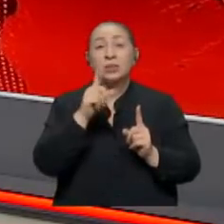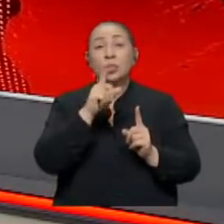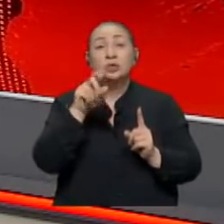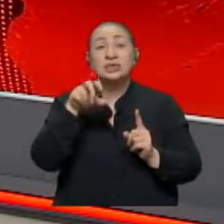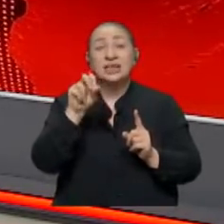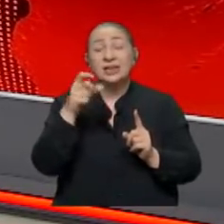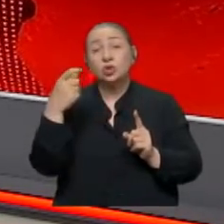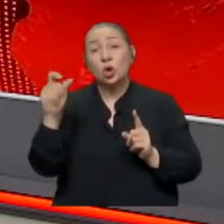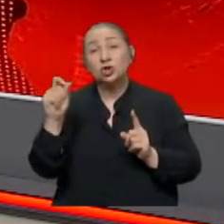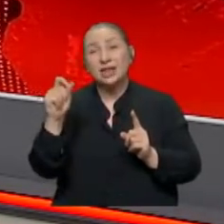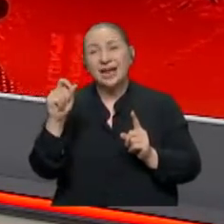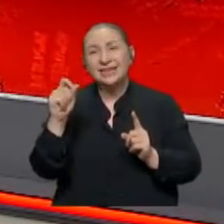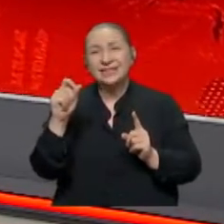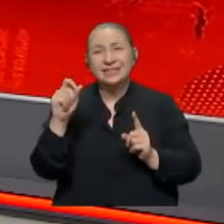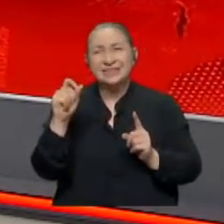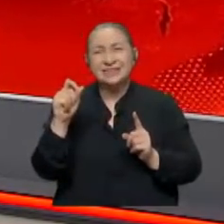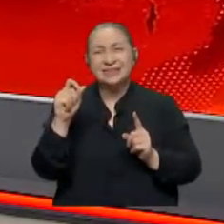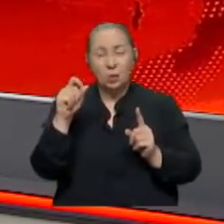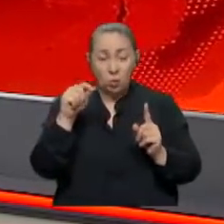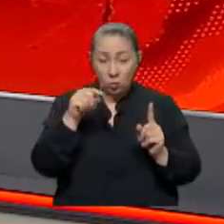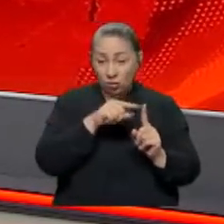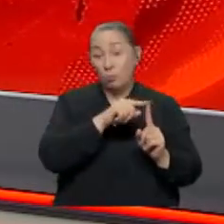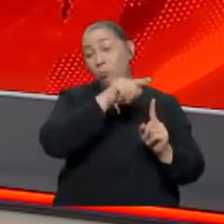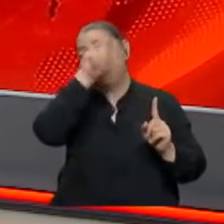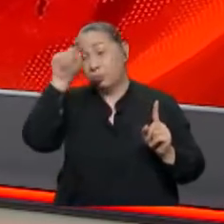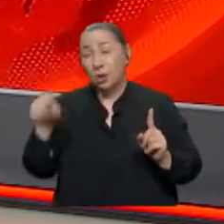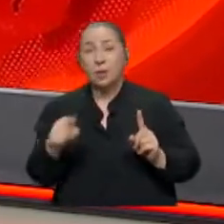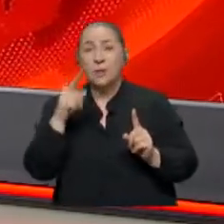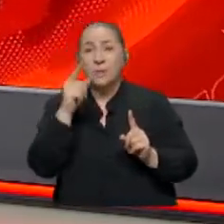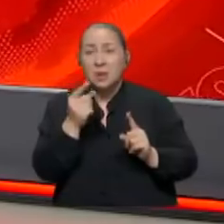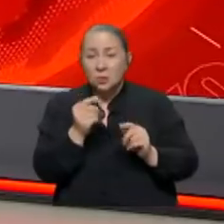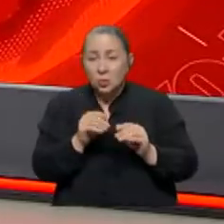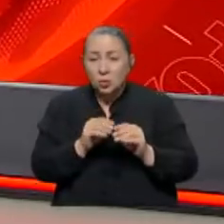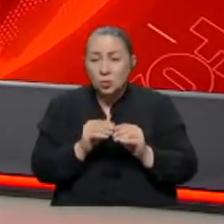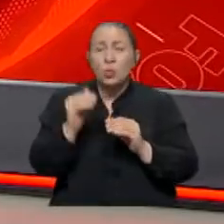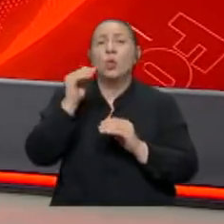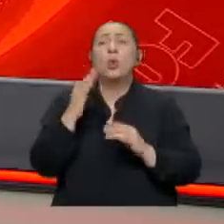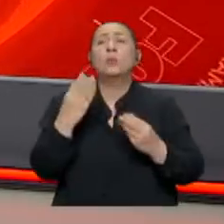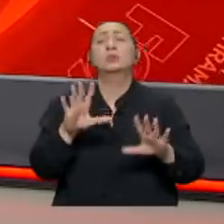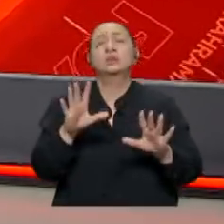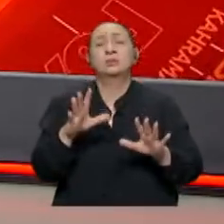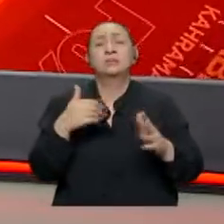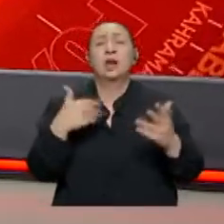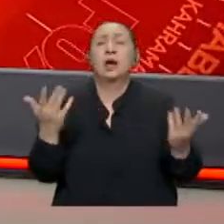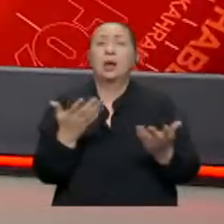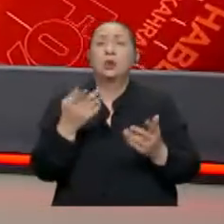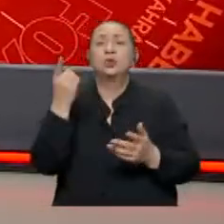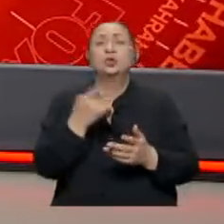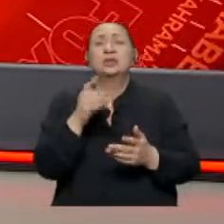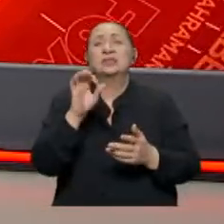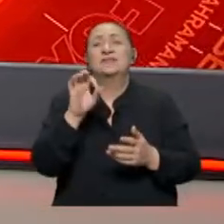1980ler 90'lardan bugüne bir arpa boyu yol gidememiş iz Hala biz